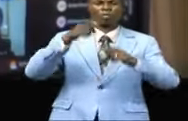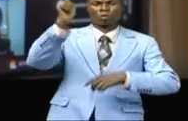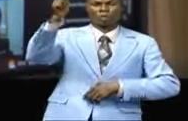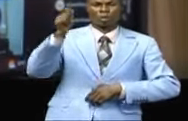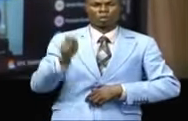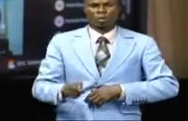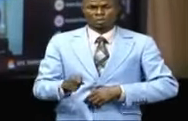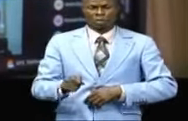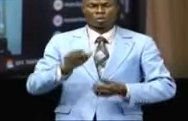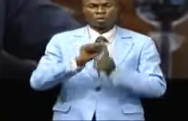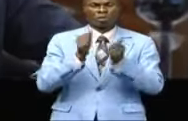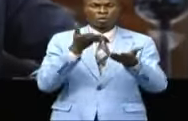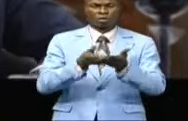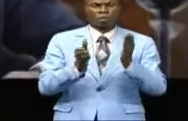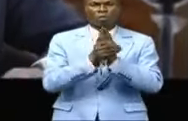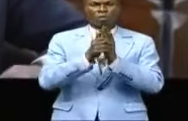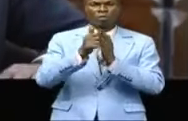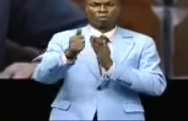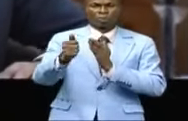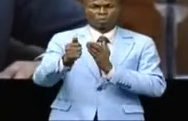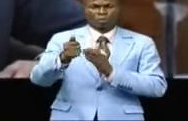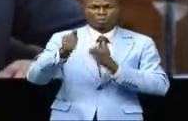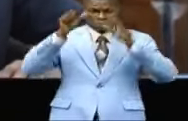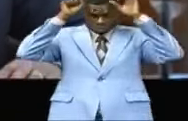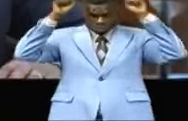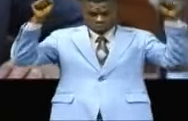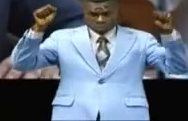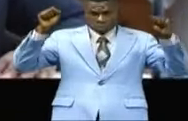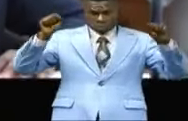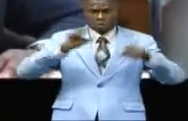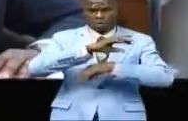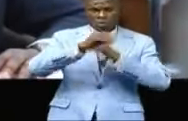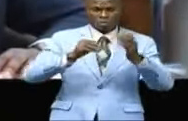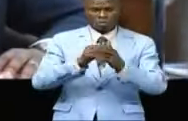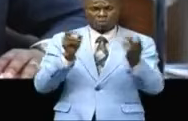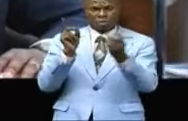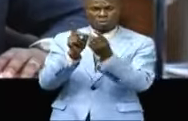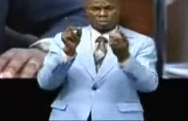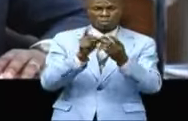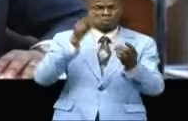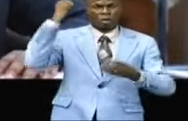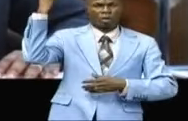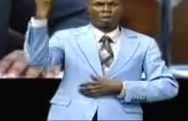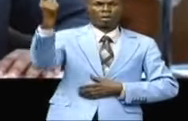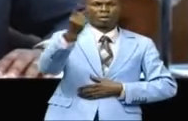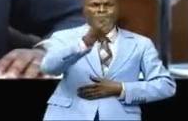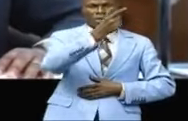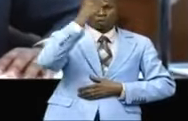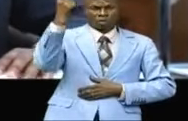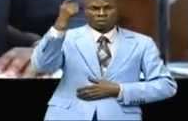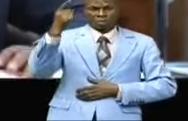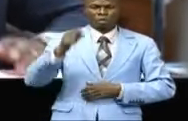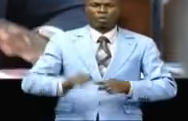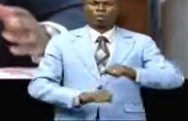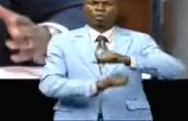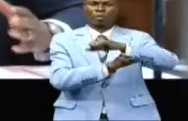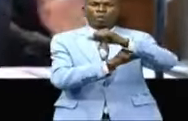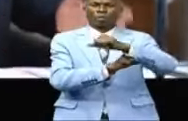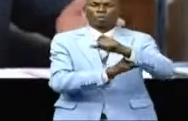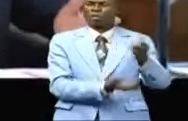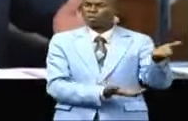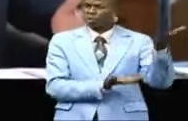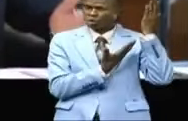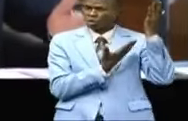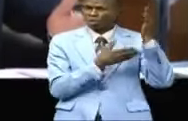ces titres qu'en sa qualité de président du cadre national de concertation humanitaire, il a soutenu